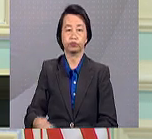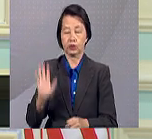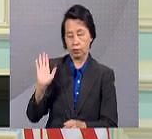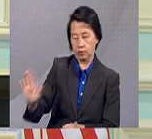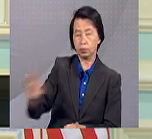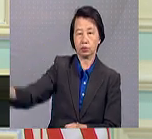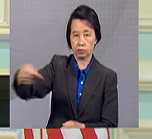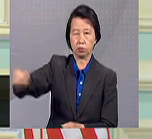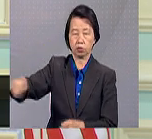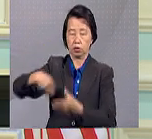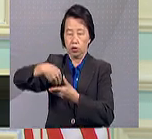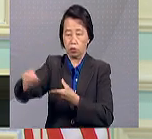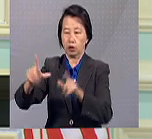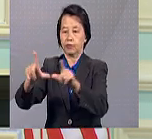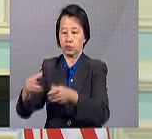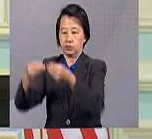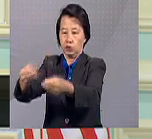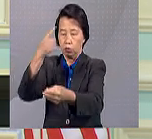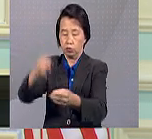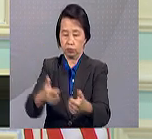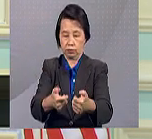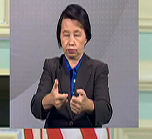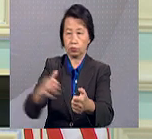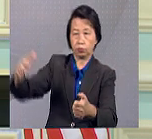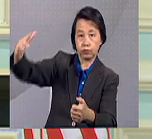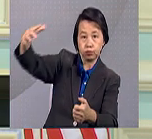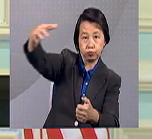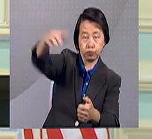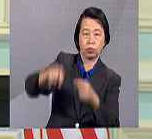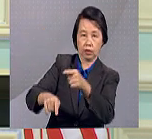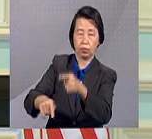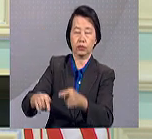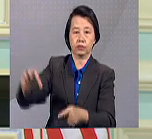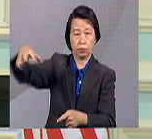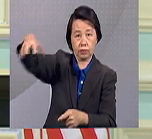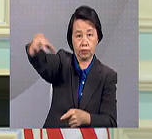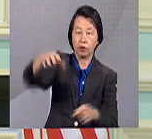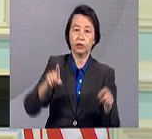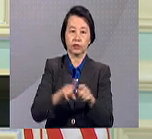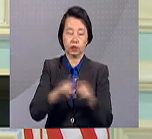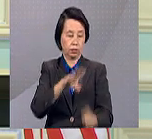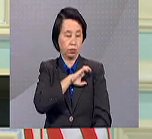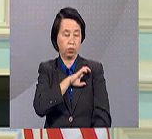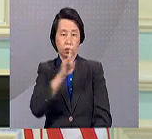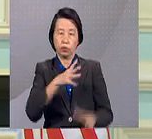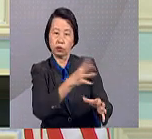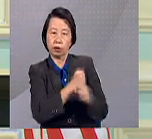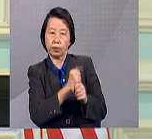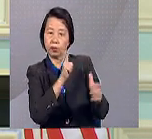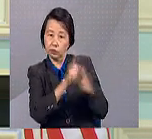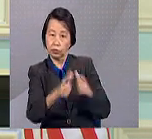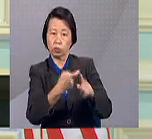mereka yang mengeluarkan permit untuk drone ini. Begitu juga dengan polis. Perlu mendapat kebenaran